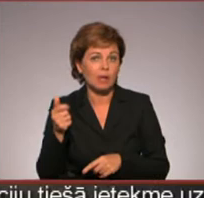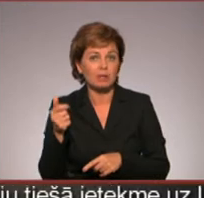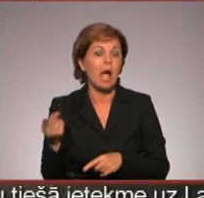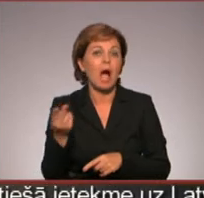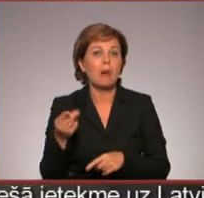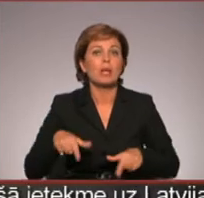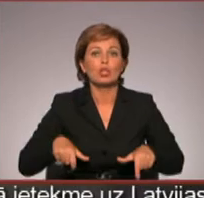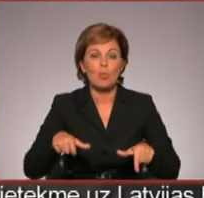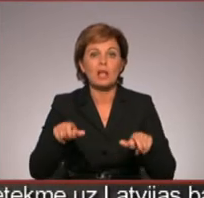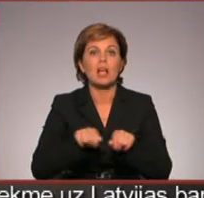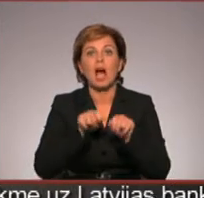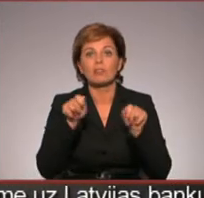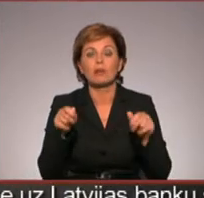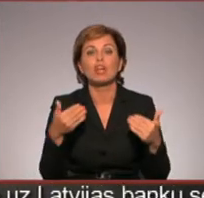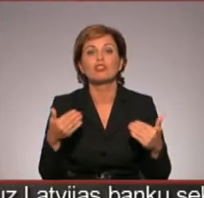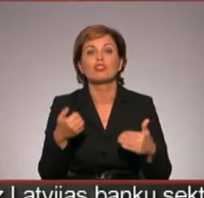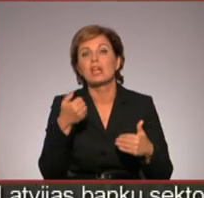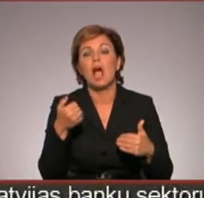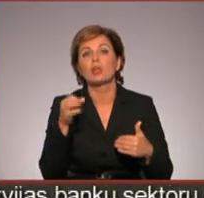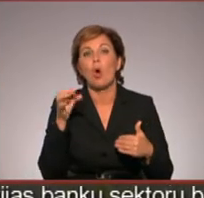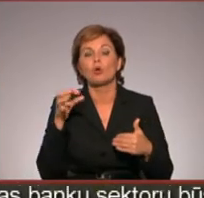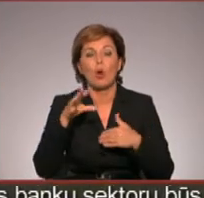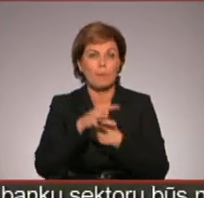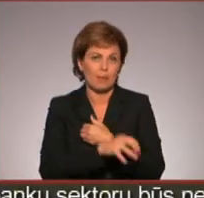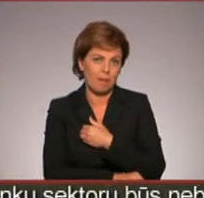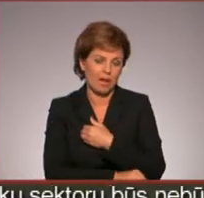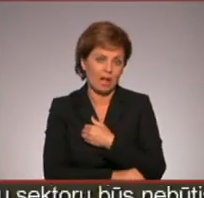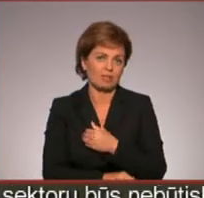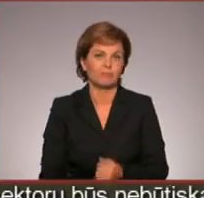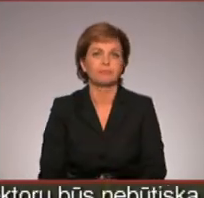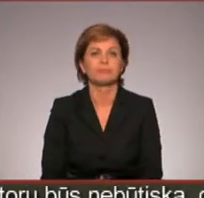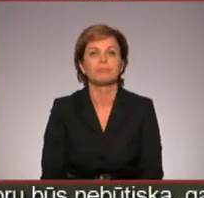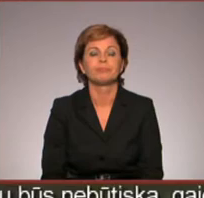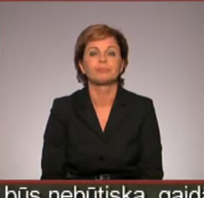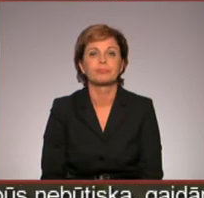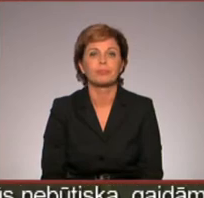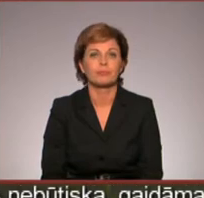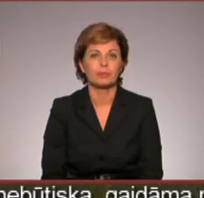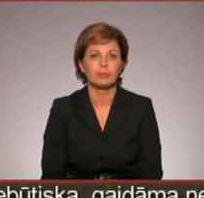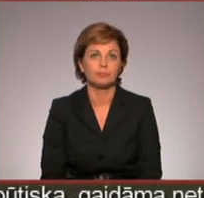joslas braukšanai atvērs jau šī gada oktobra beigās. Ausma Sprukte, Dace Dambe, Mihails Riškovs, Latgales reģionālā televīzija.